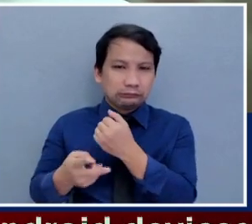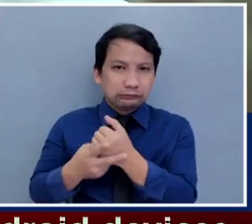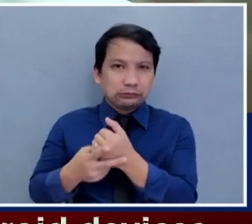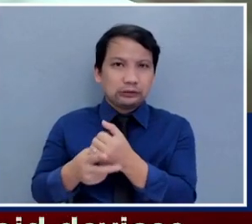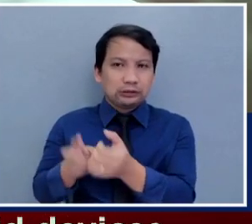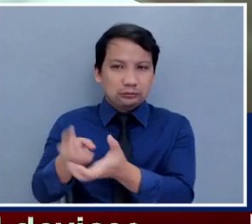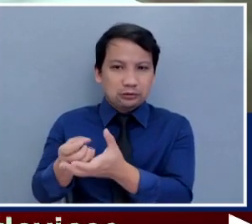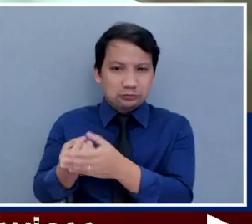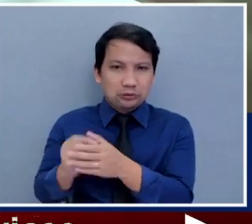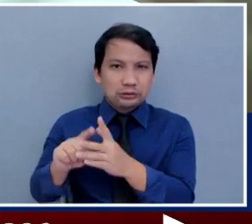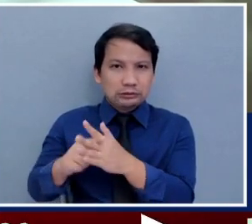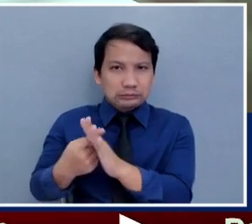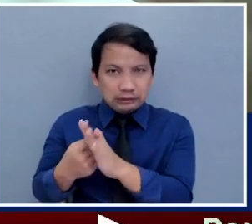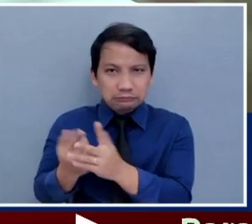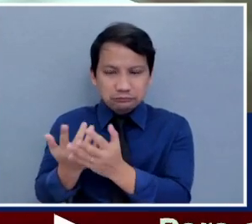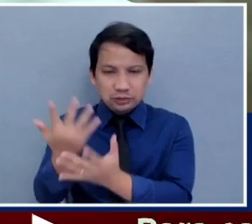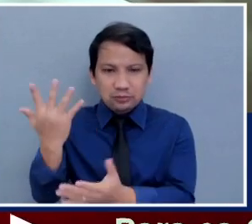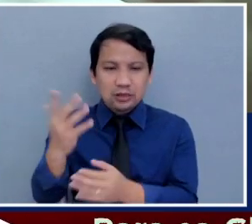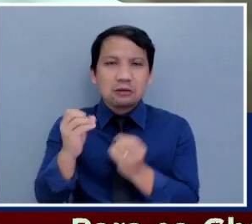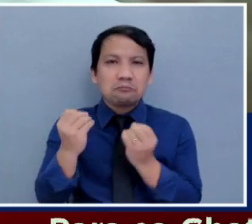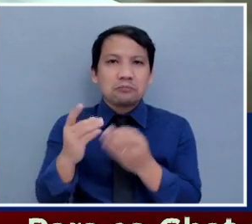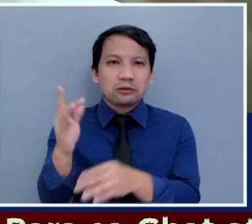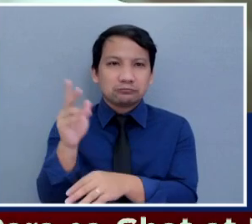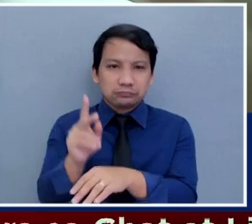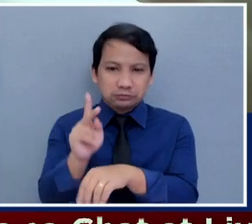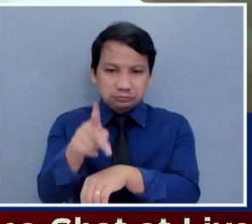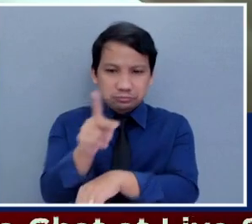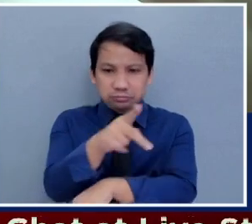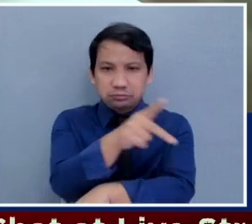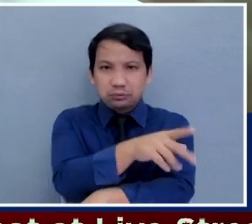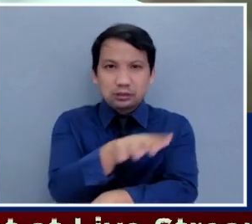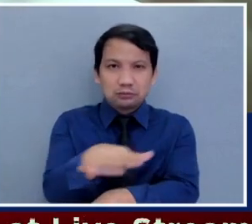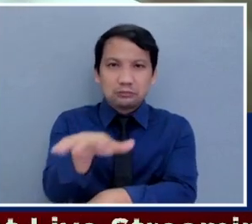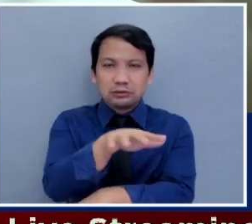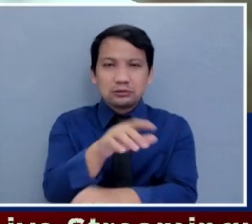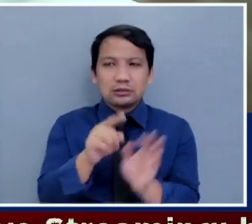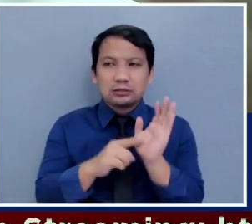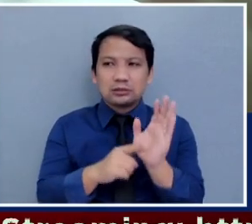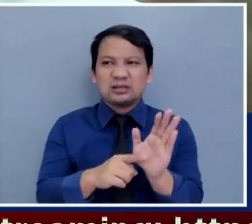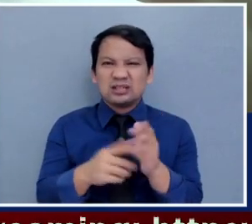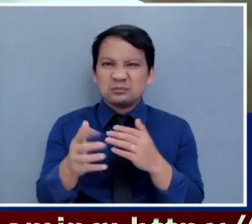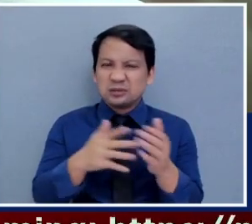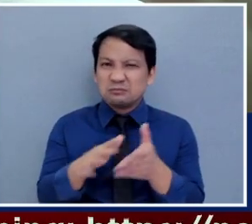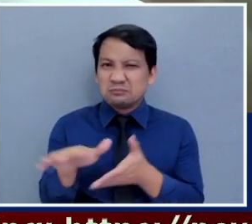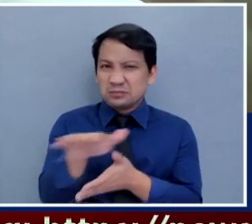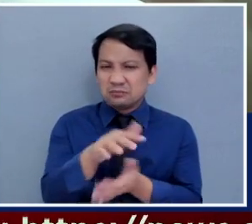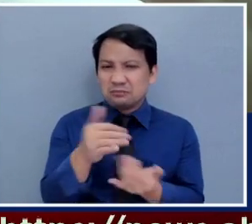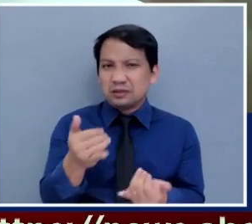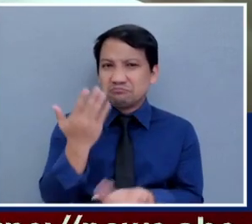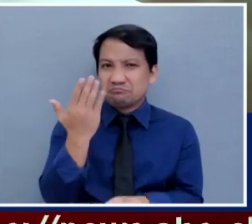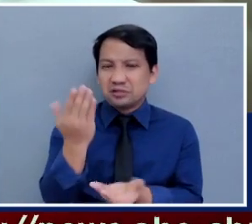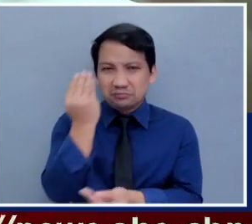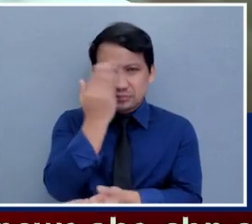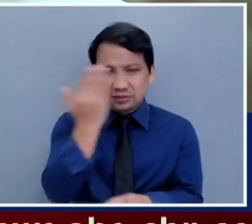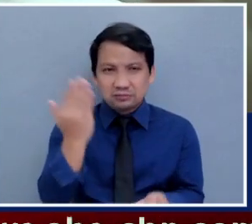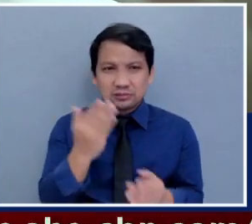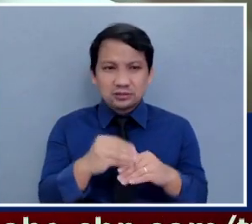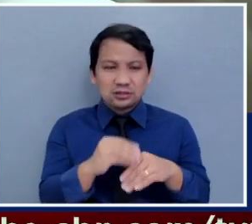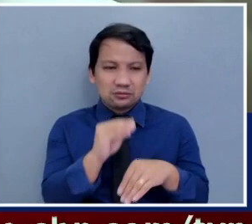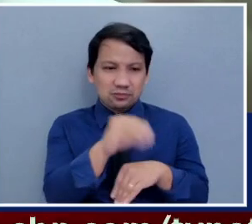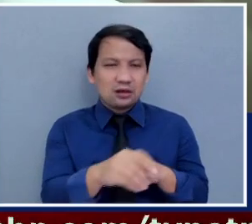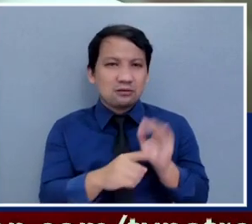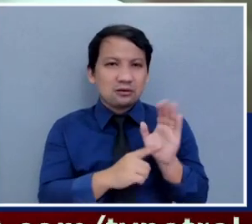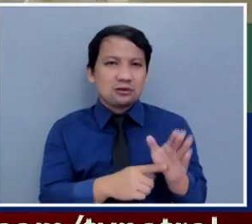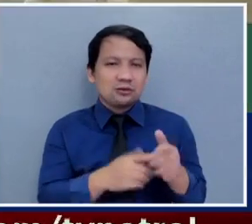Then marami din pong halaman ang ating mga bahay-bahay ngayon. So breeding grounds din po to